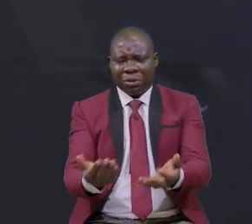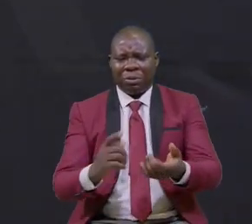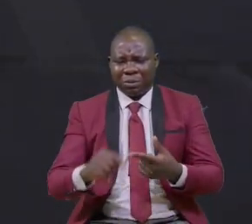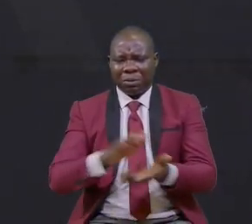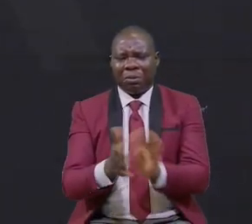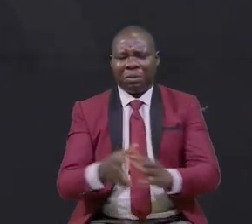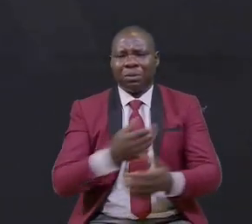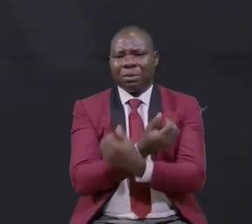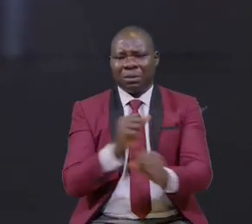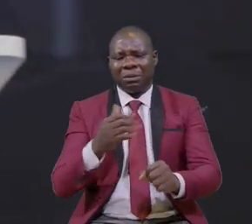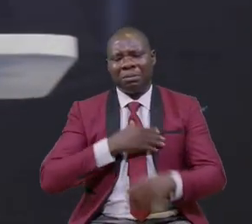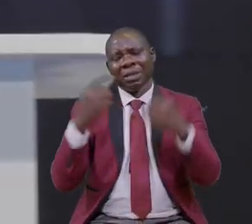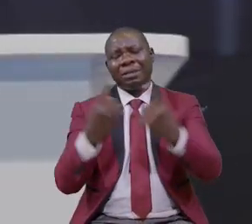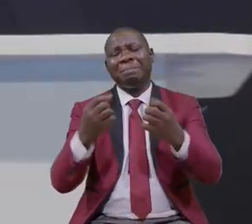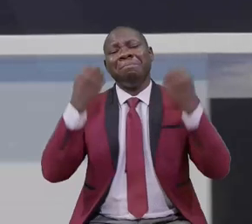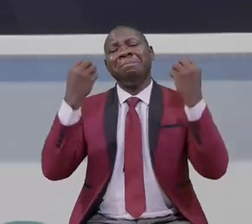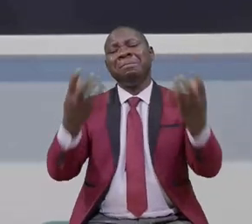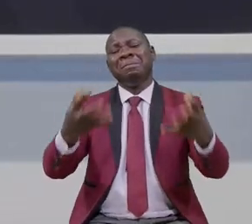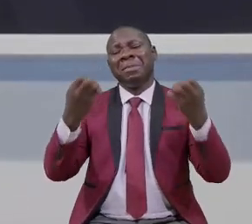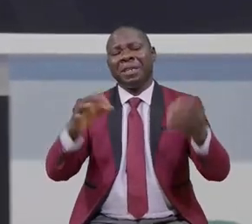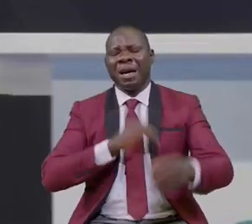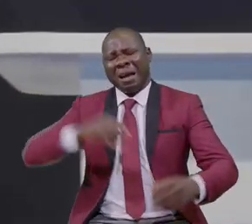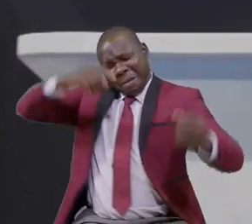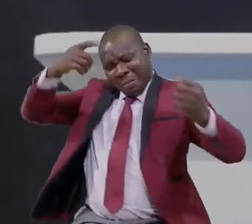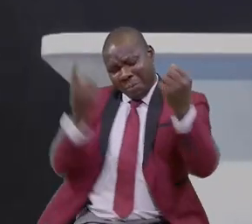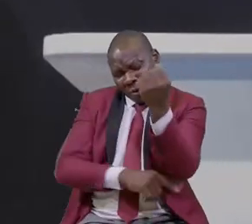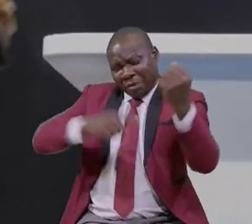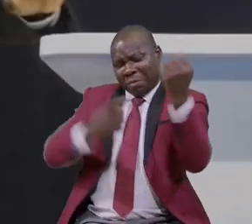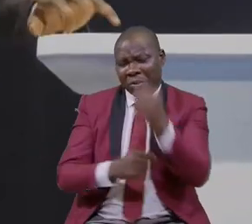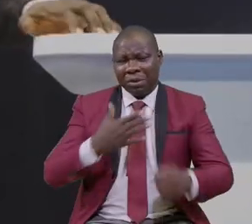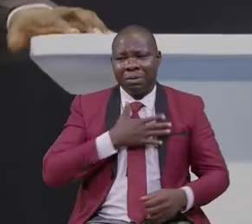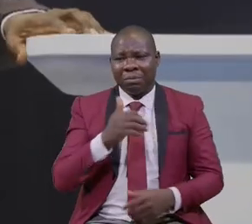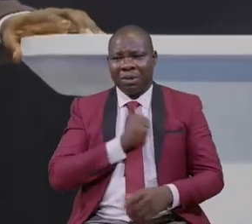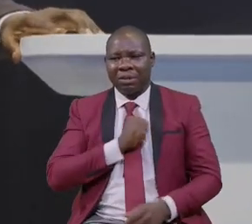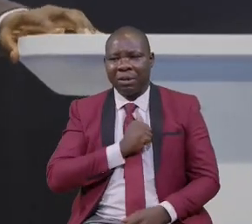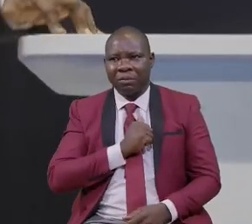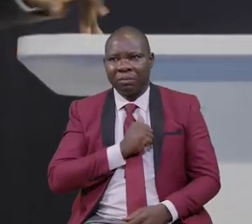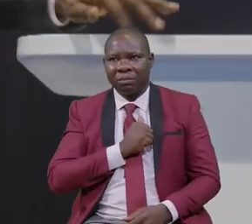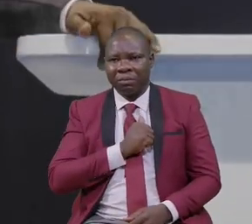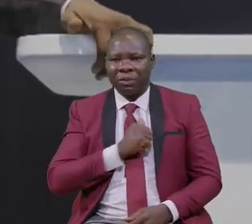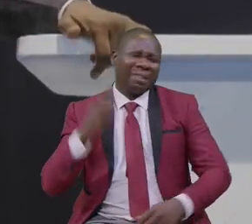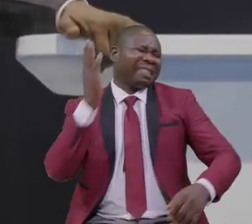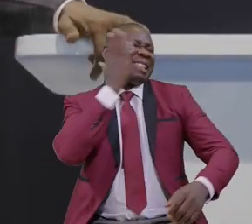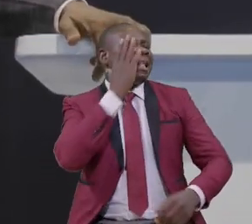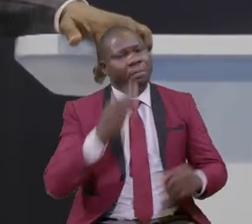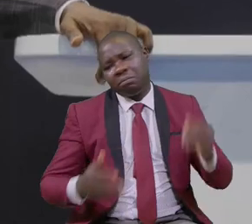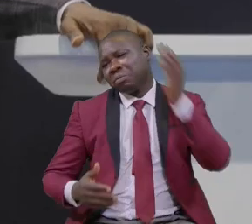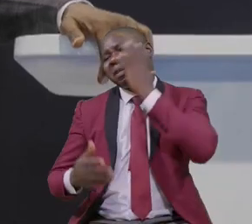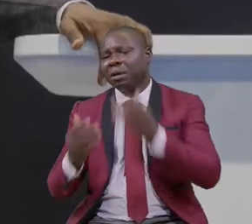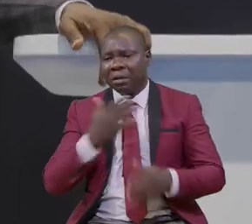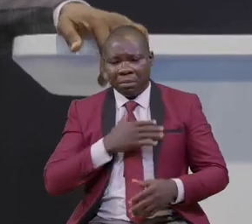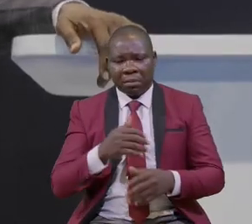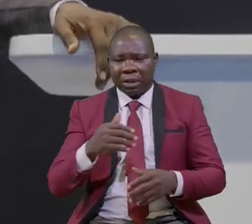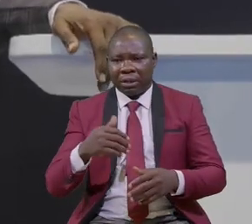donc, je me punis. Ma femme. Bon. Deux personnes ne peuvent pas